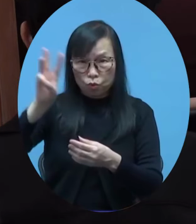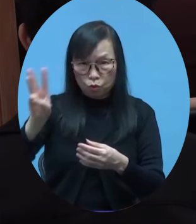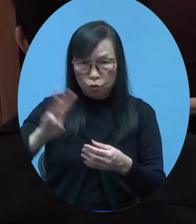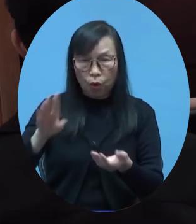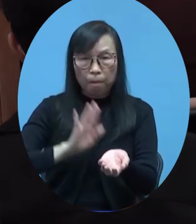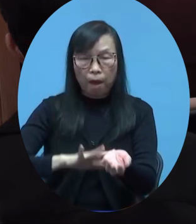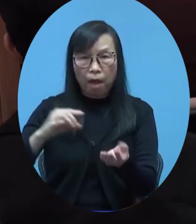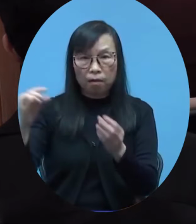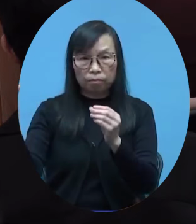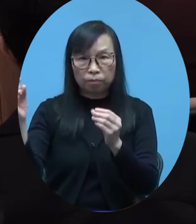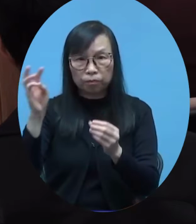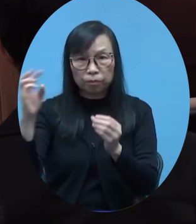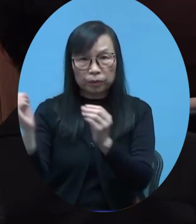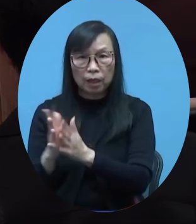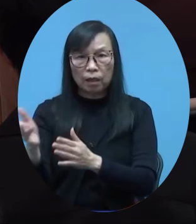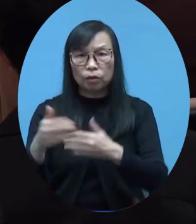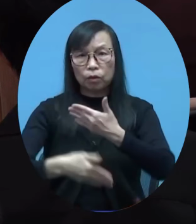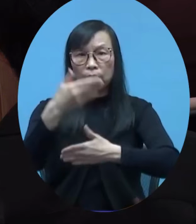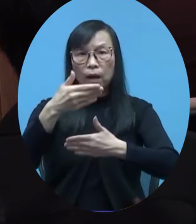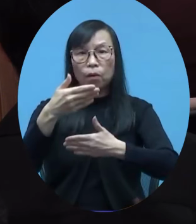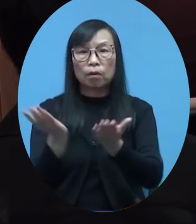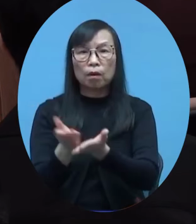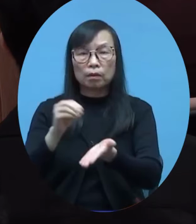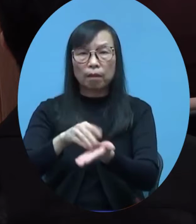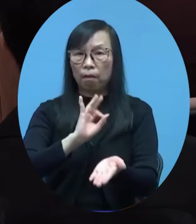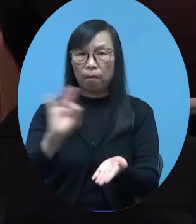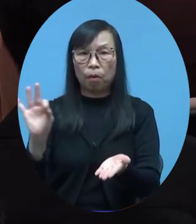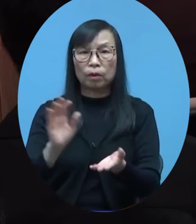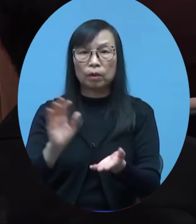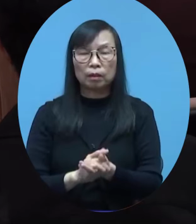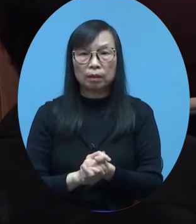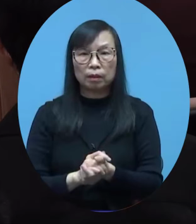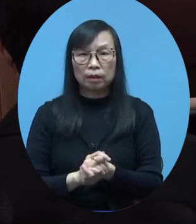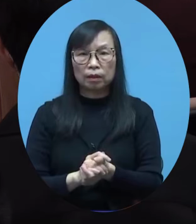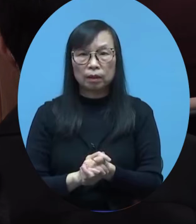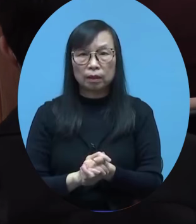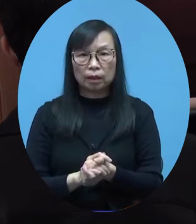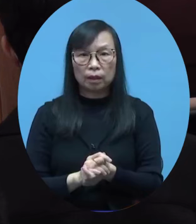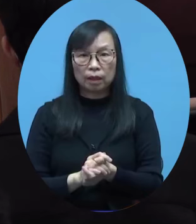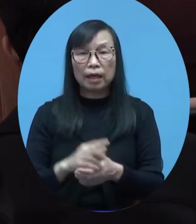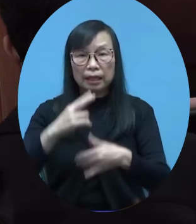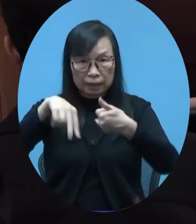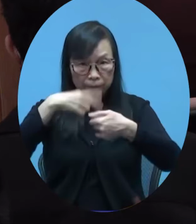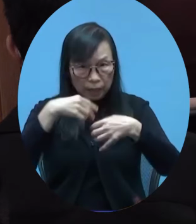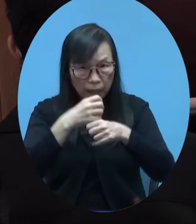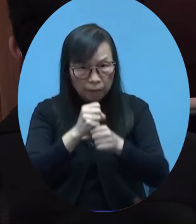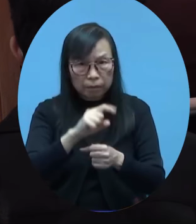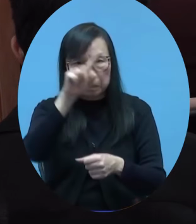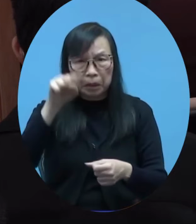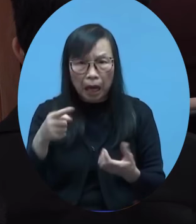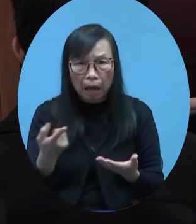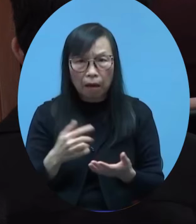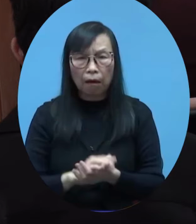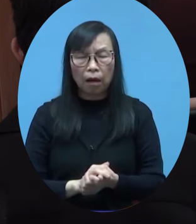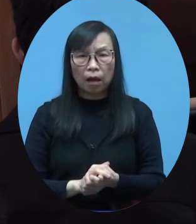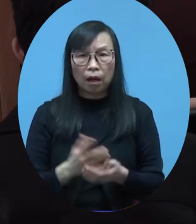毒，但係嗰棟樓咧其實係冇人確診，即係未出現確診個案，咁所以即係都要做。檢測啦，嗰度嘅居民，咁但係其實即